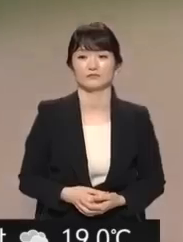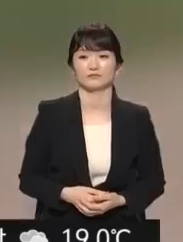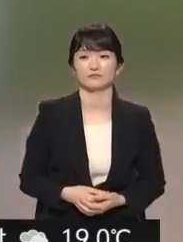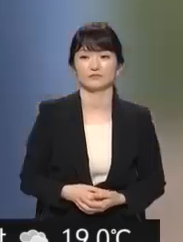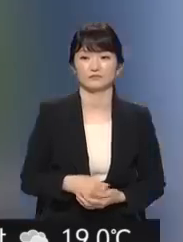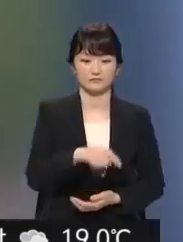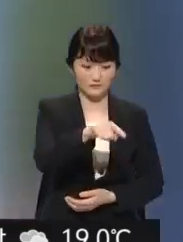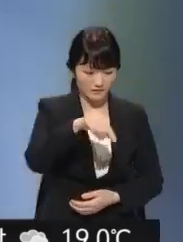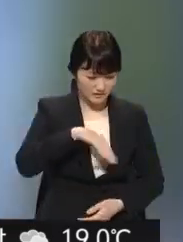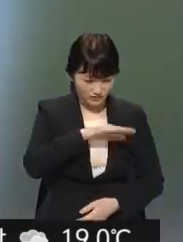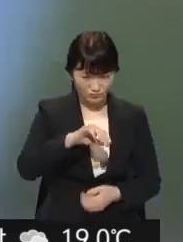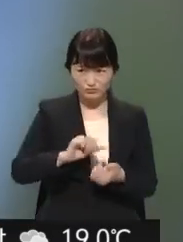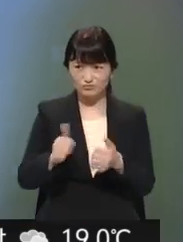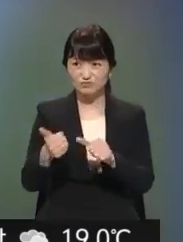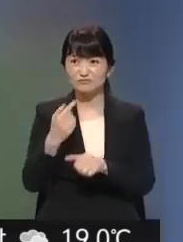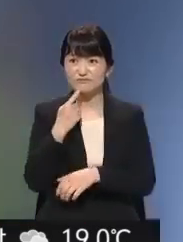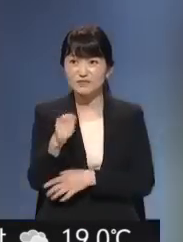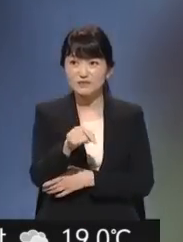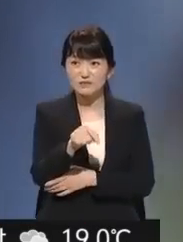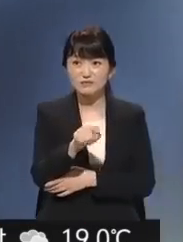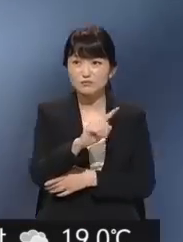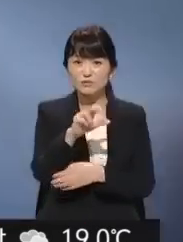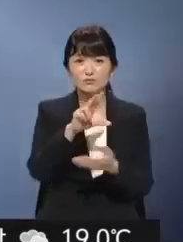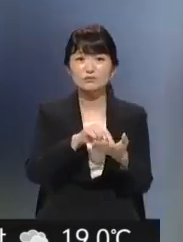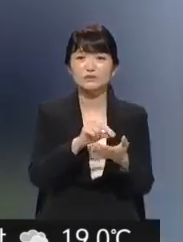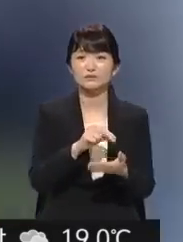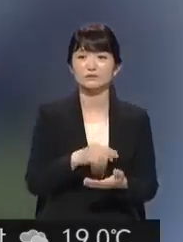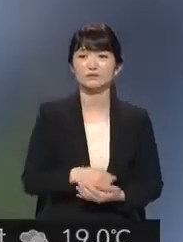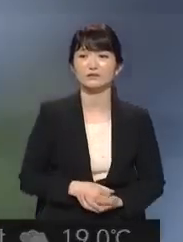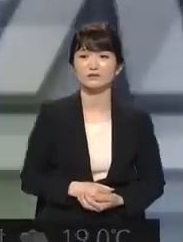You almost killed us! What's wrong with you?